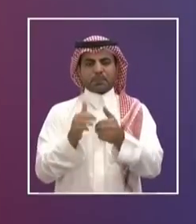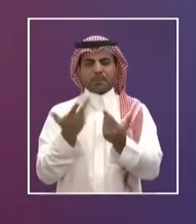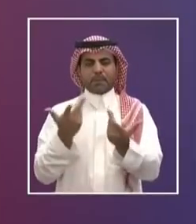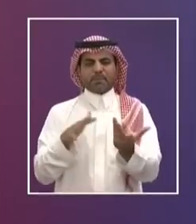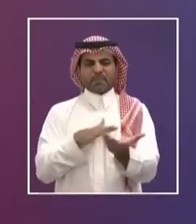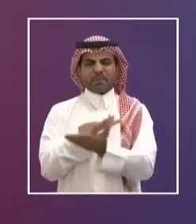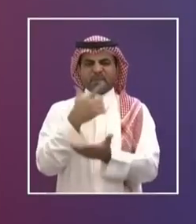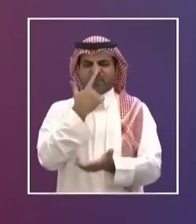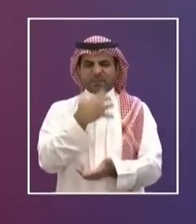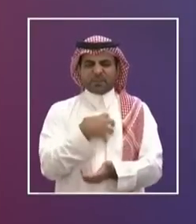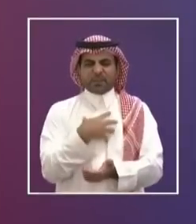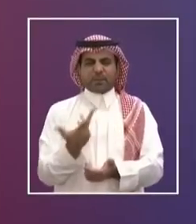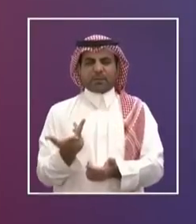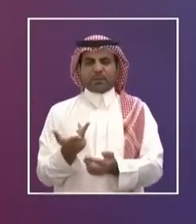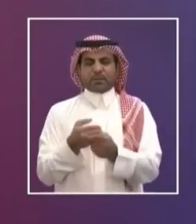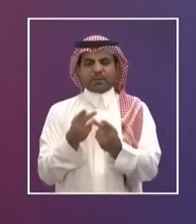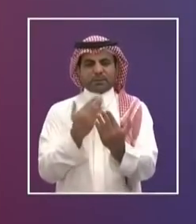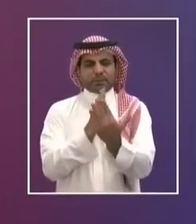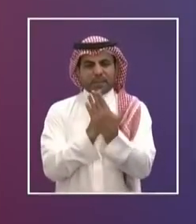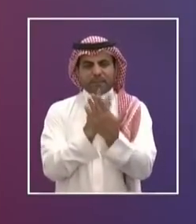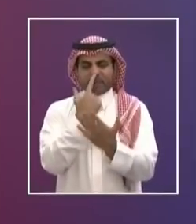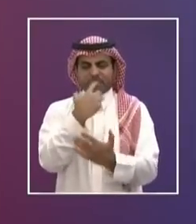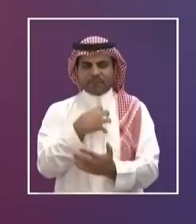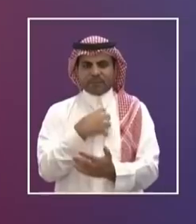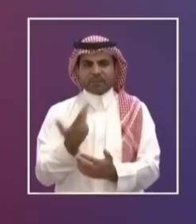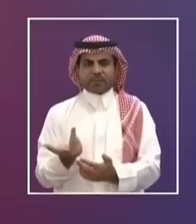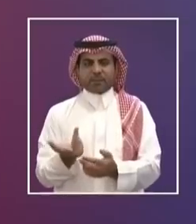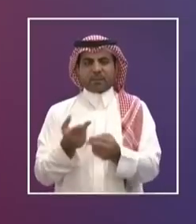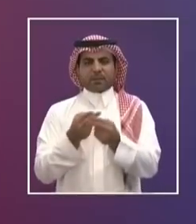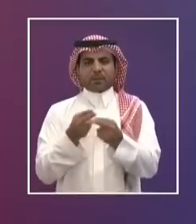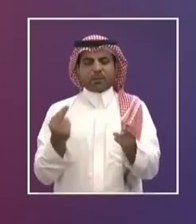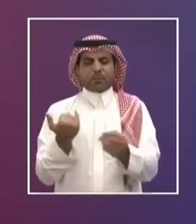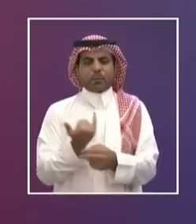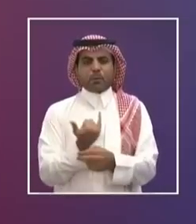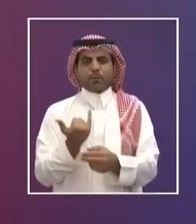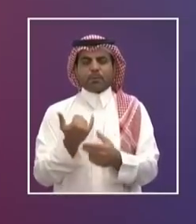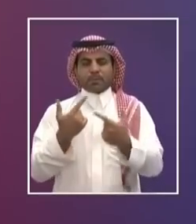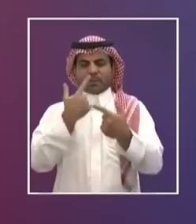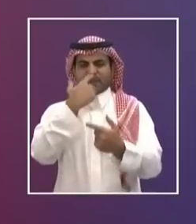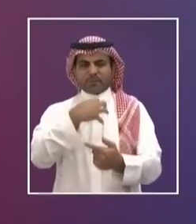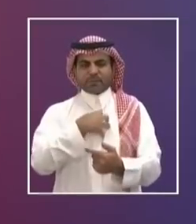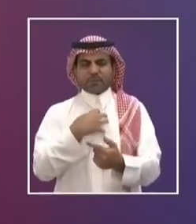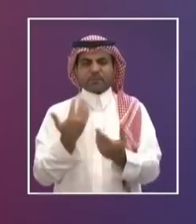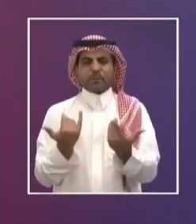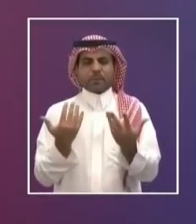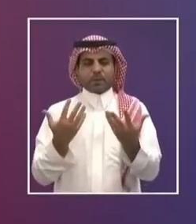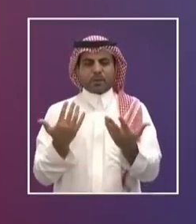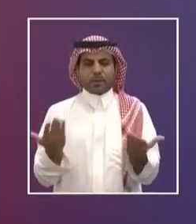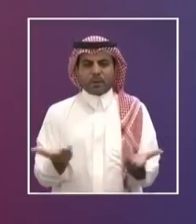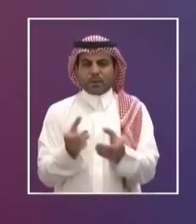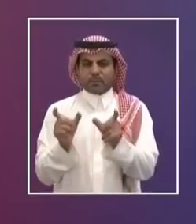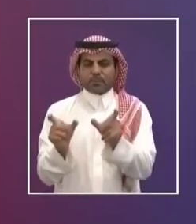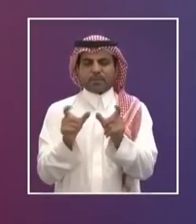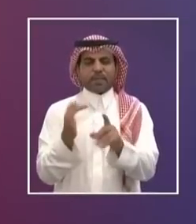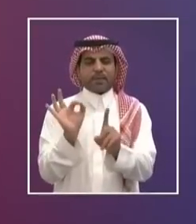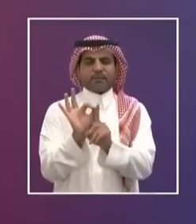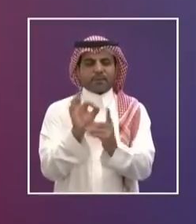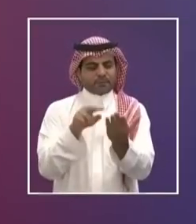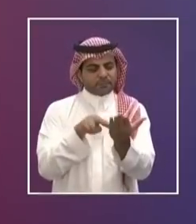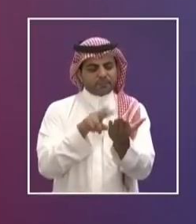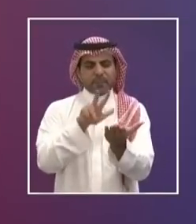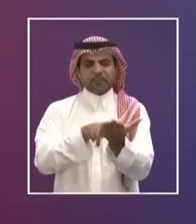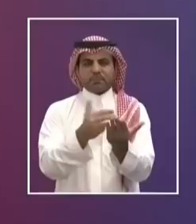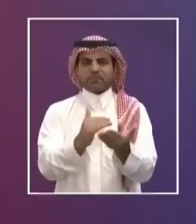الاضطرابات النفسية والدعم النفسي وكيفية اهتمامهم بأنفسهم. هذه من التطبيقات